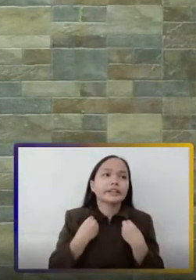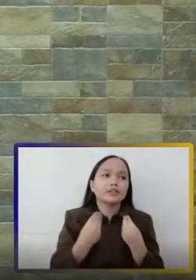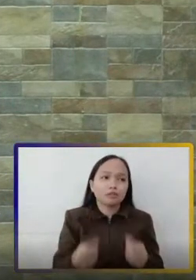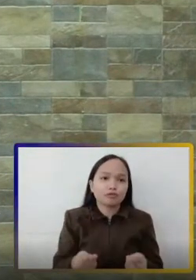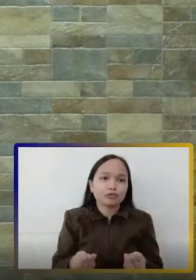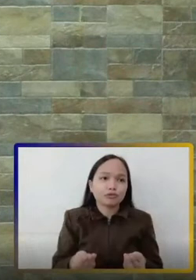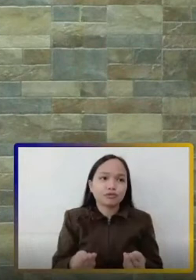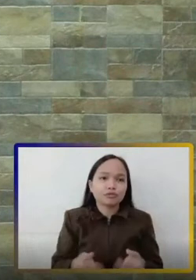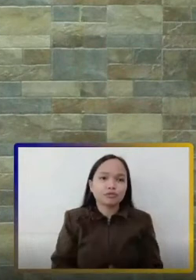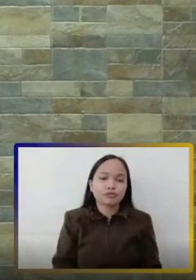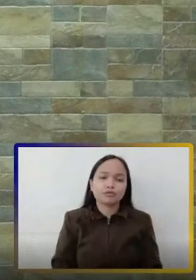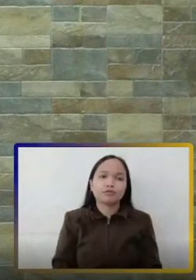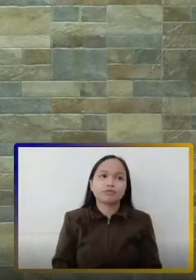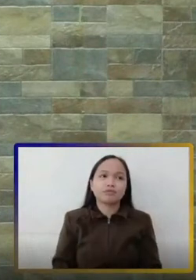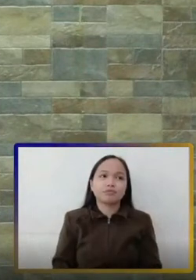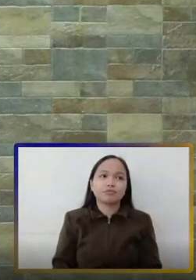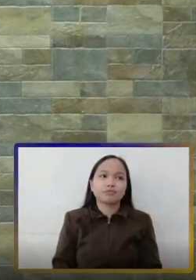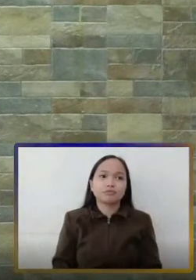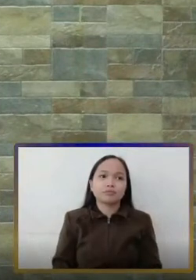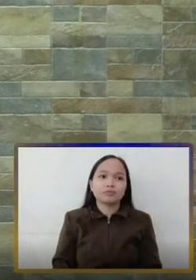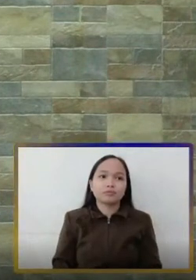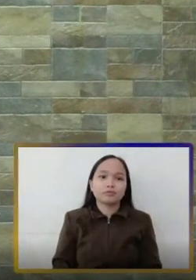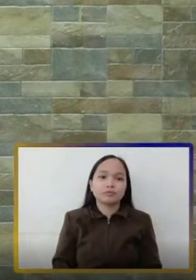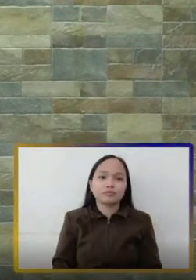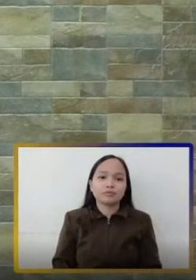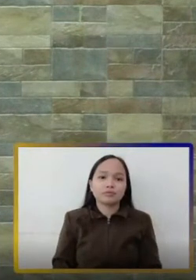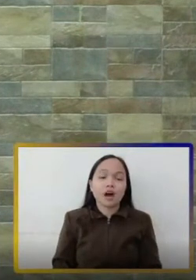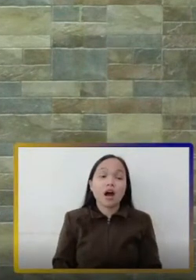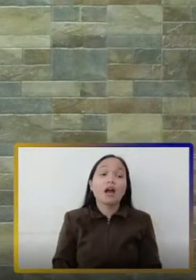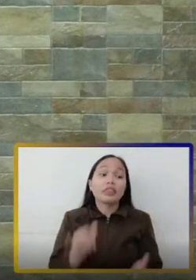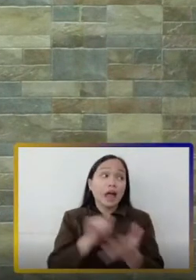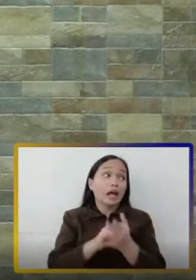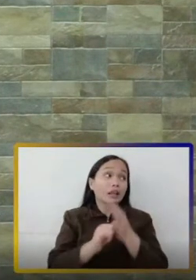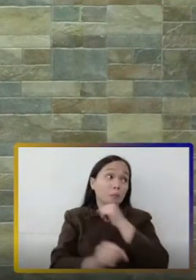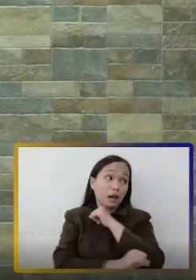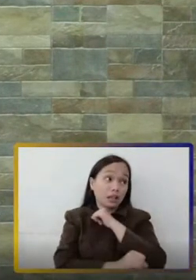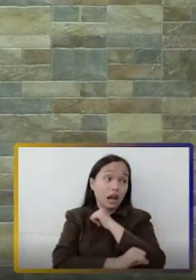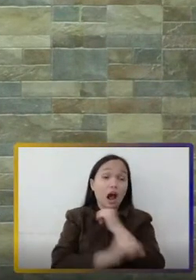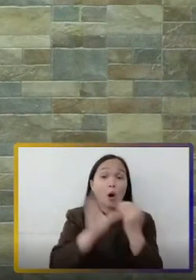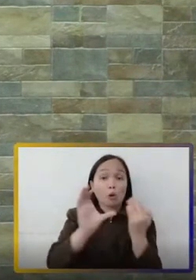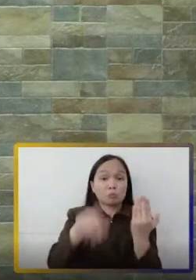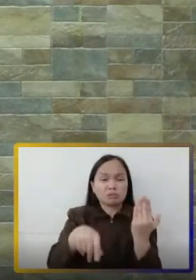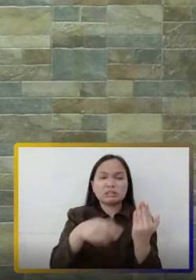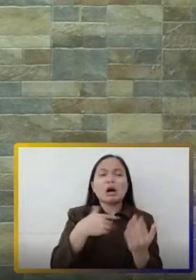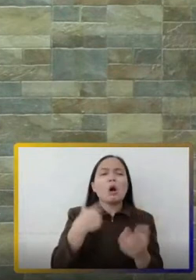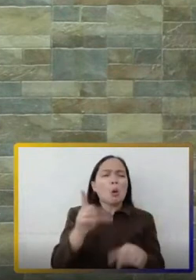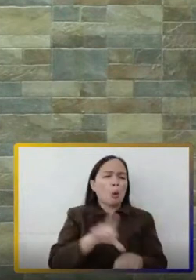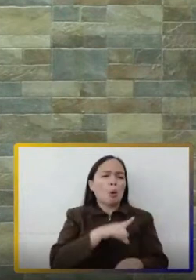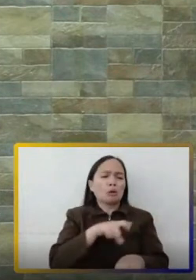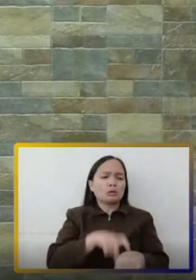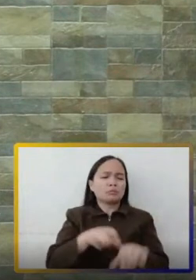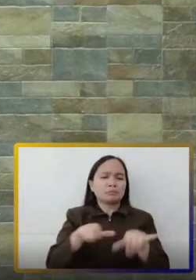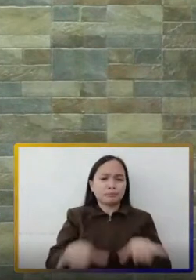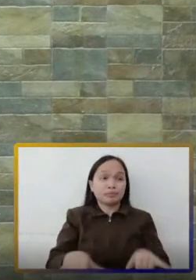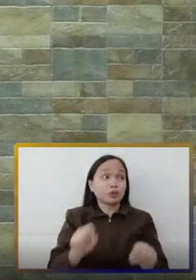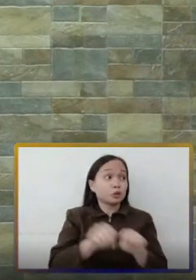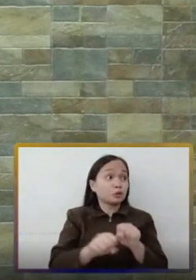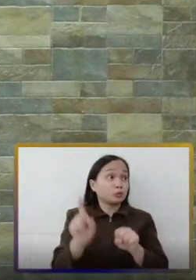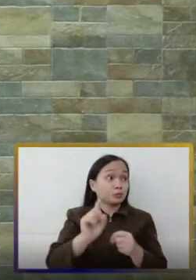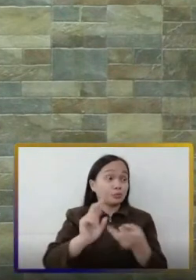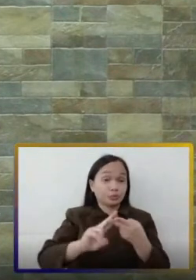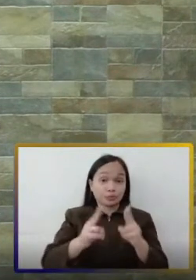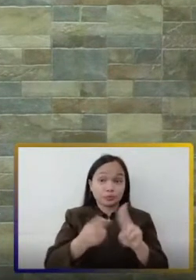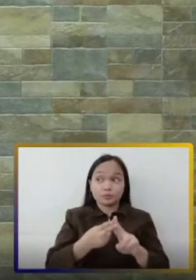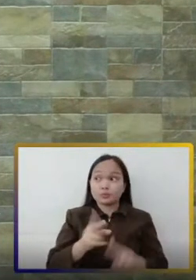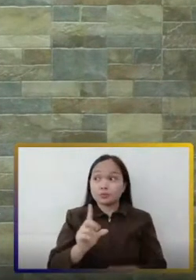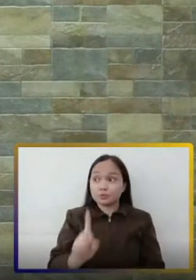Ang magnanakaw na yan ay matagal na dyan sa bahay ninyo na hindi nyo napapansin. So ang number one enemy is the